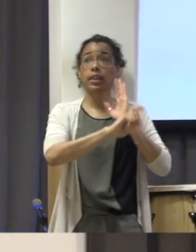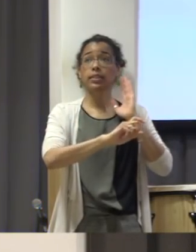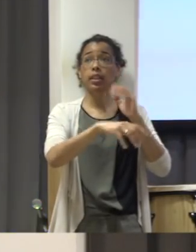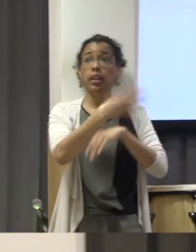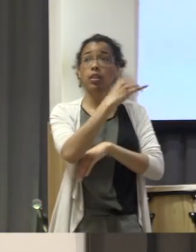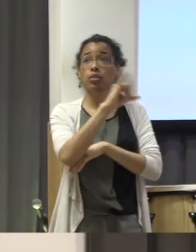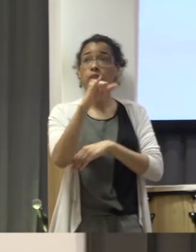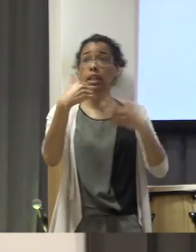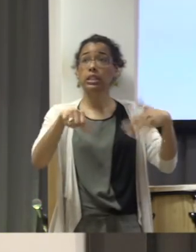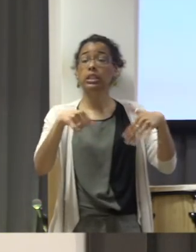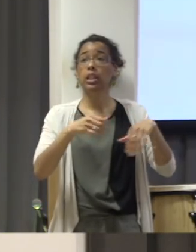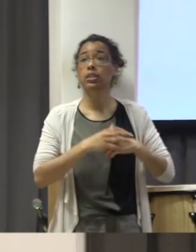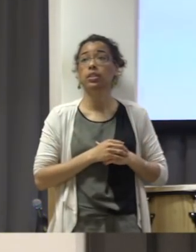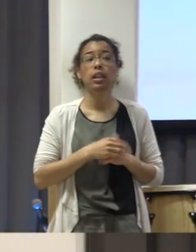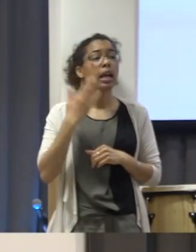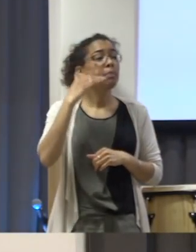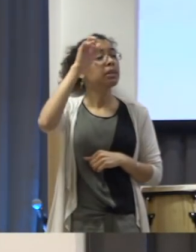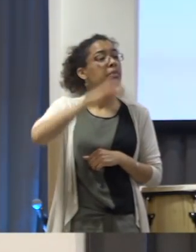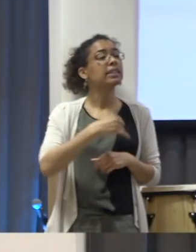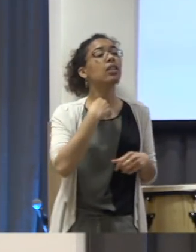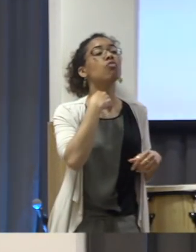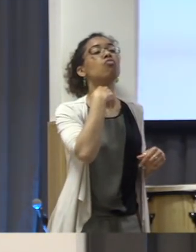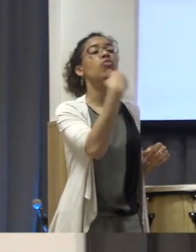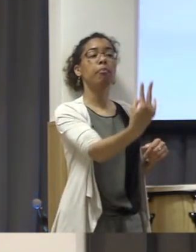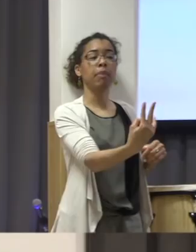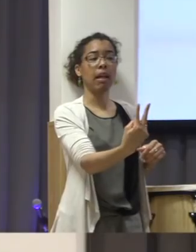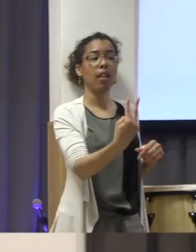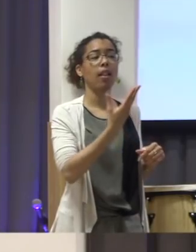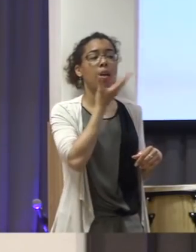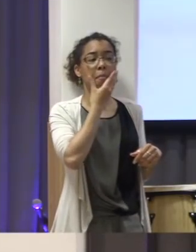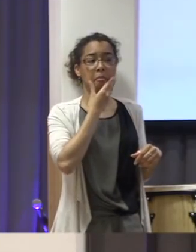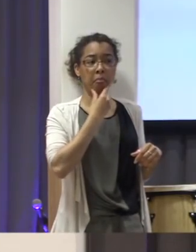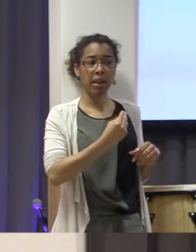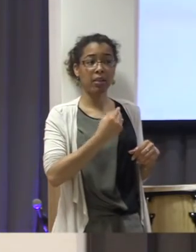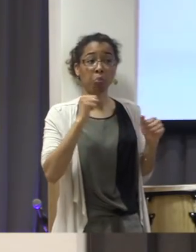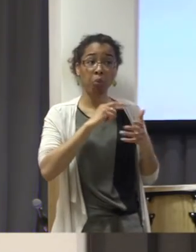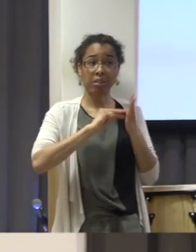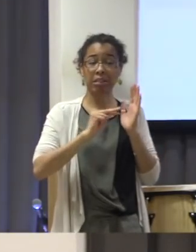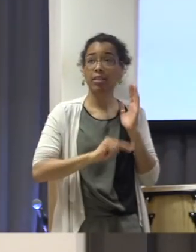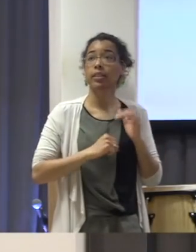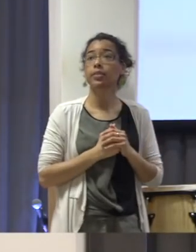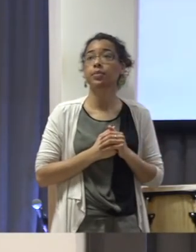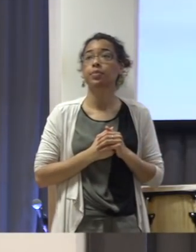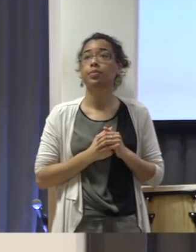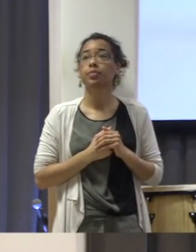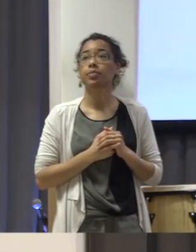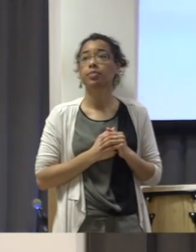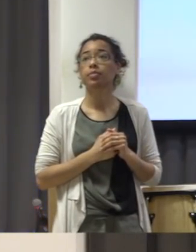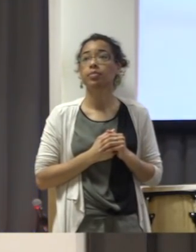16. Si quelqu'un qui a une belle voix, bien que le Seigneur nous a donné tous une belle voix. Alors, si quelqu'un peut